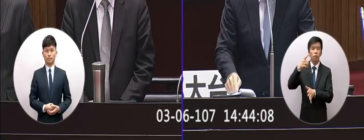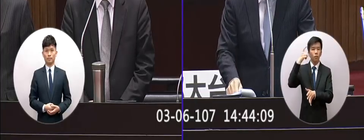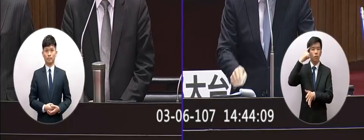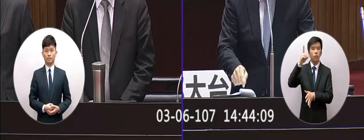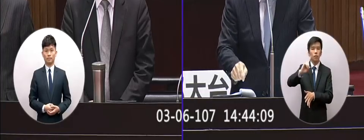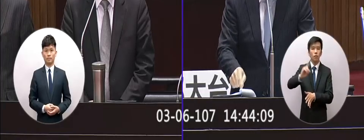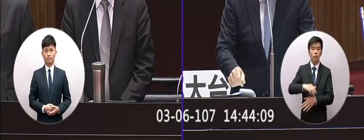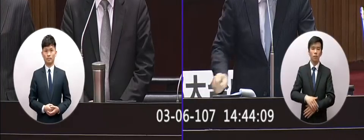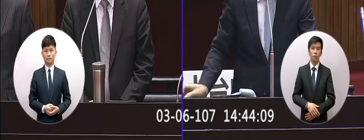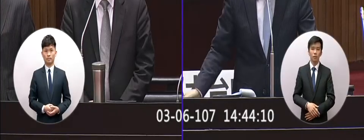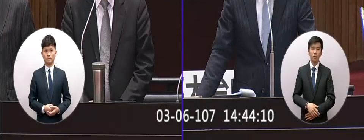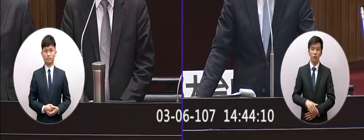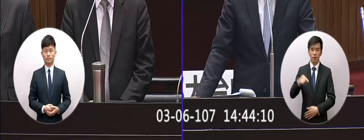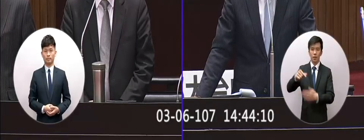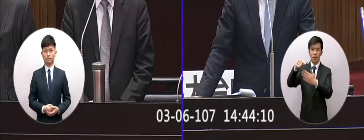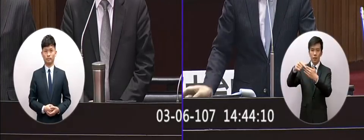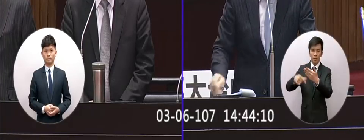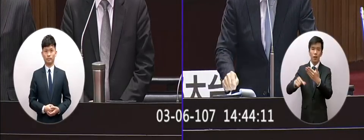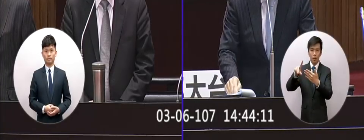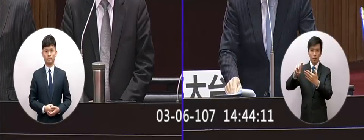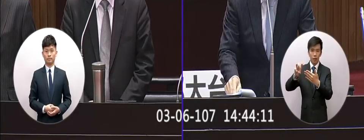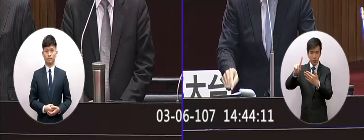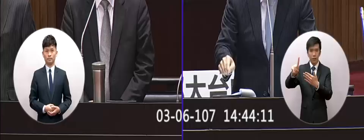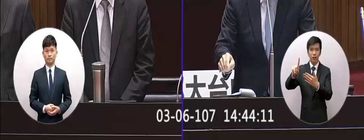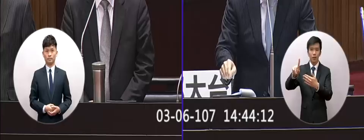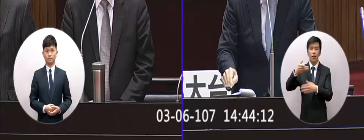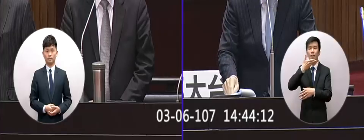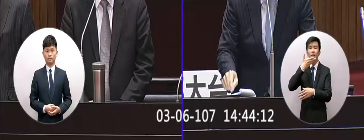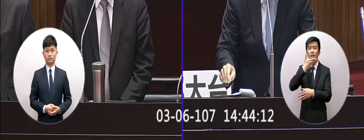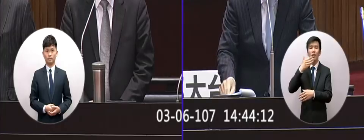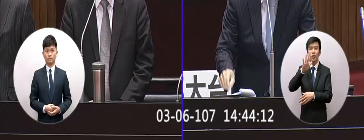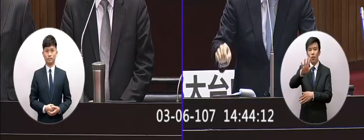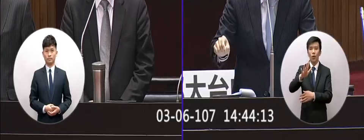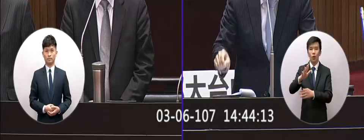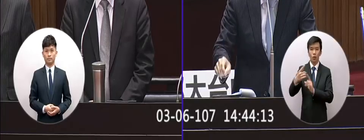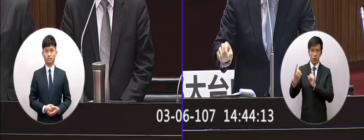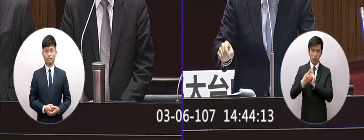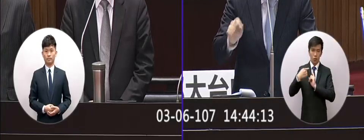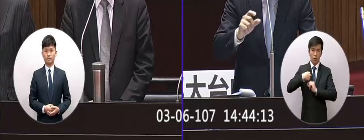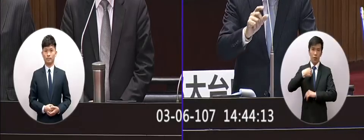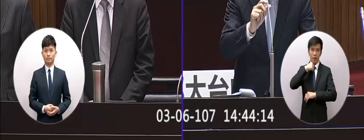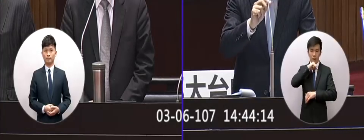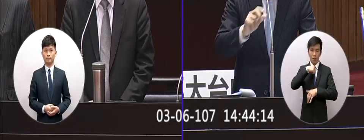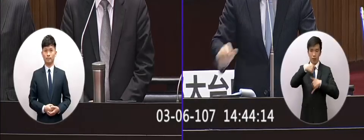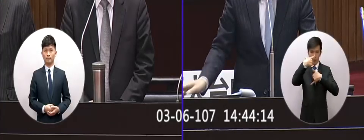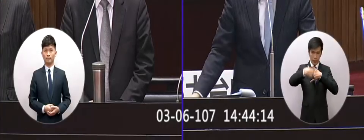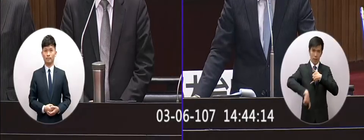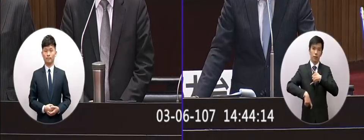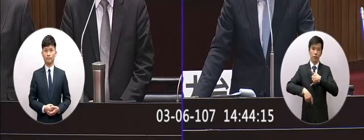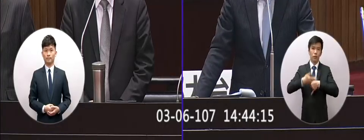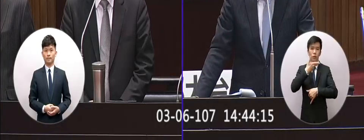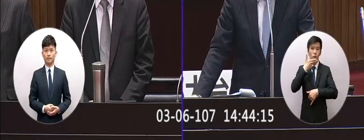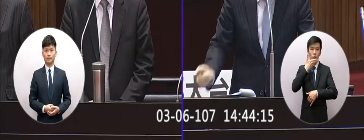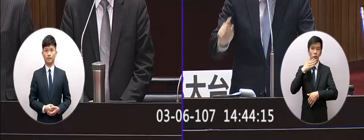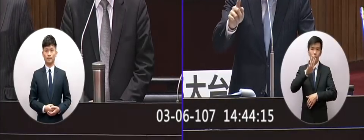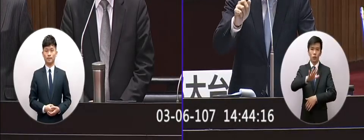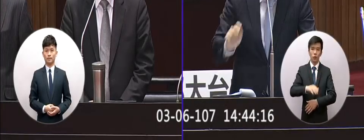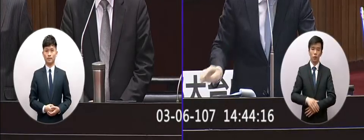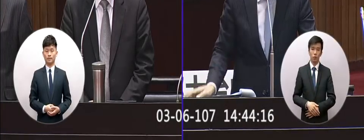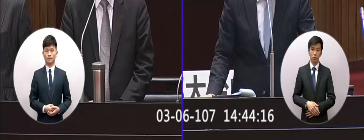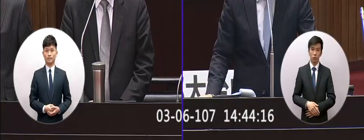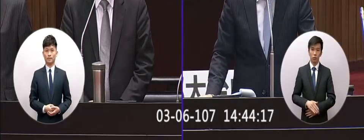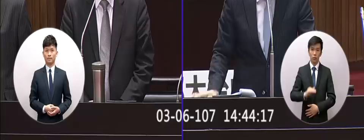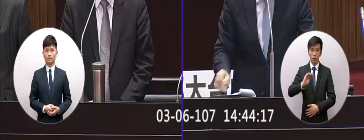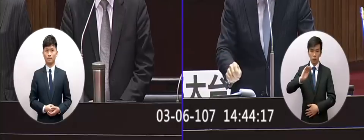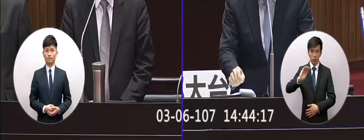说这31项是有利益的，这31项是对台湾人个人有利益的。但是陆委